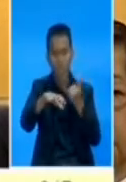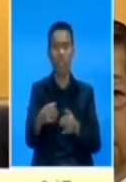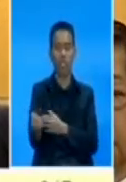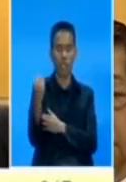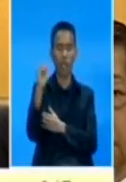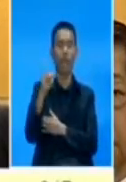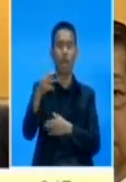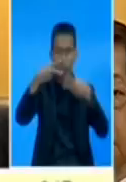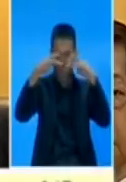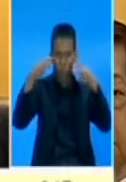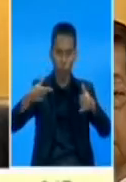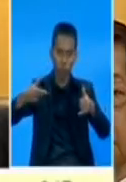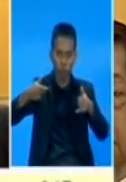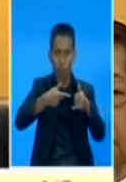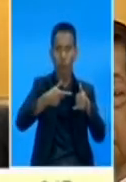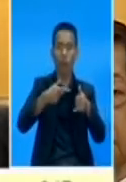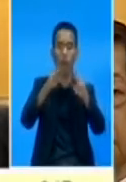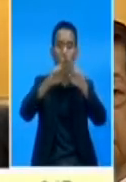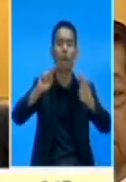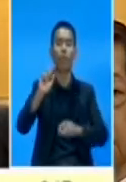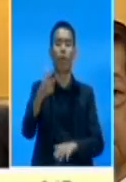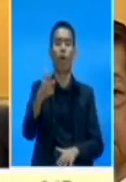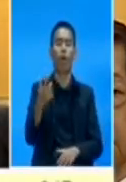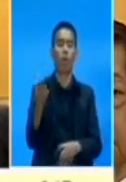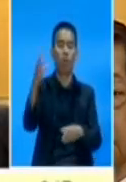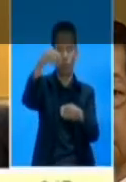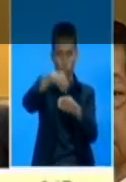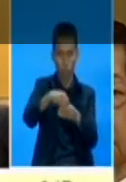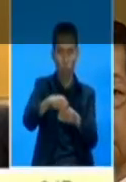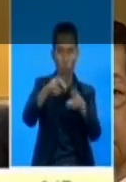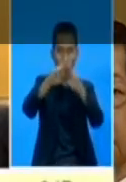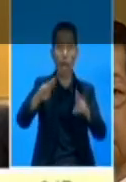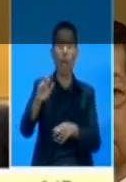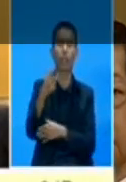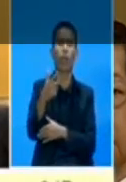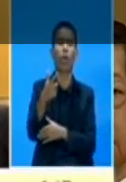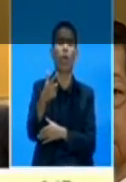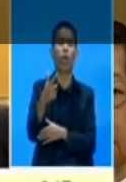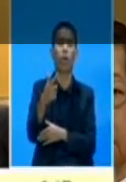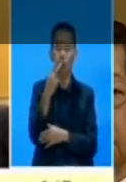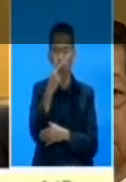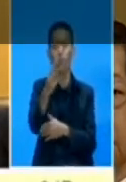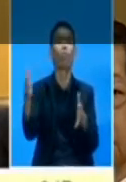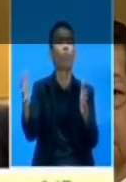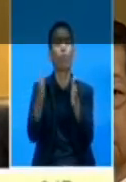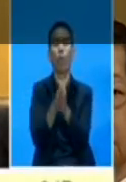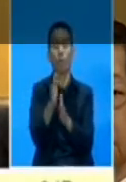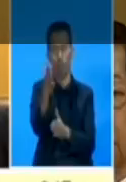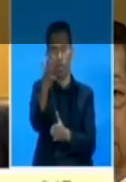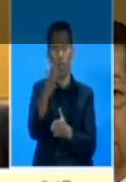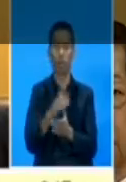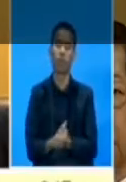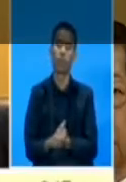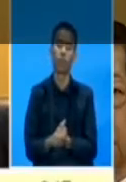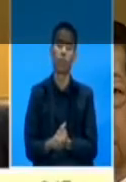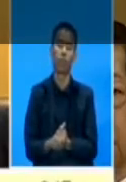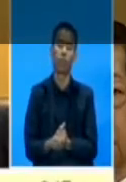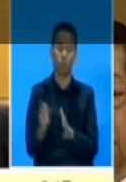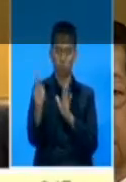องก็เอาไปดูตรงนั้นก็ไม่ได้ดูส่วนรวมออกกฎหมายม